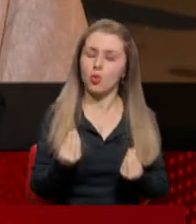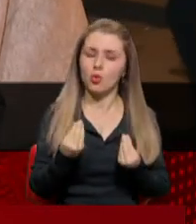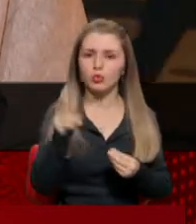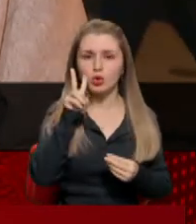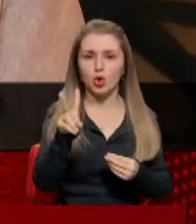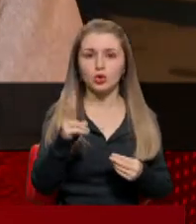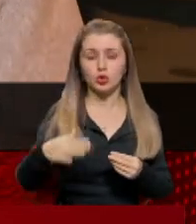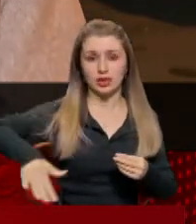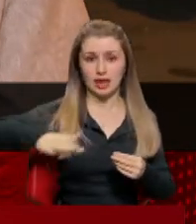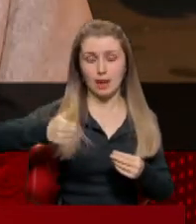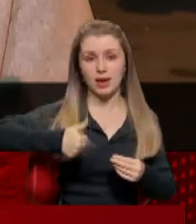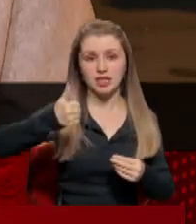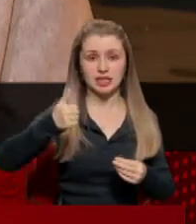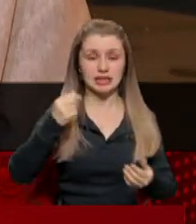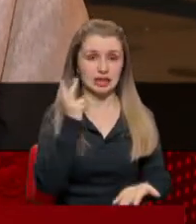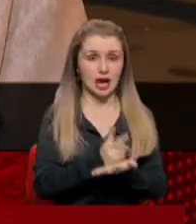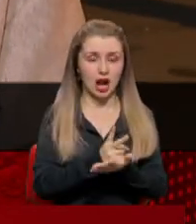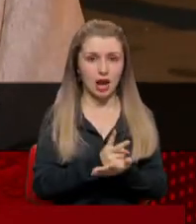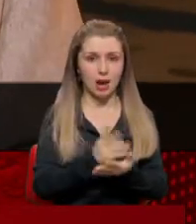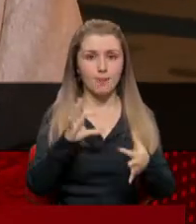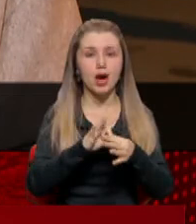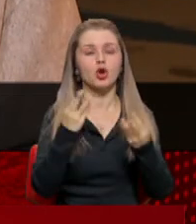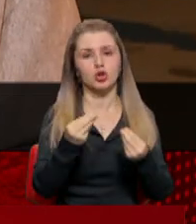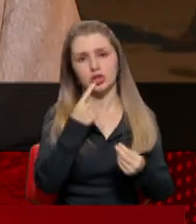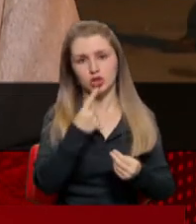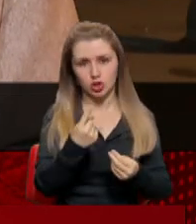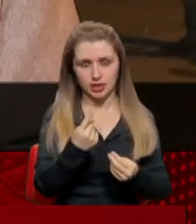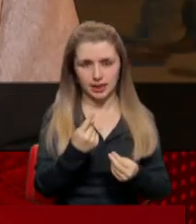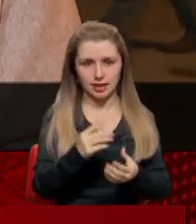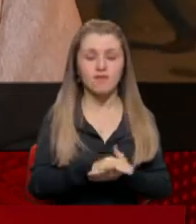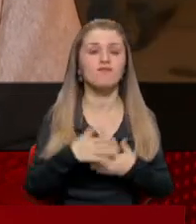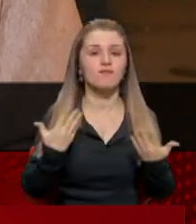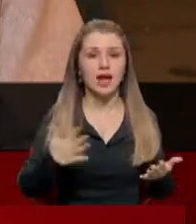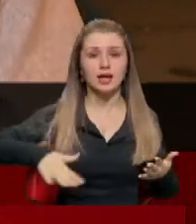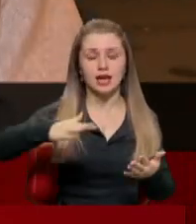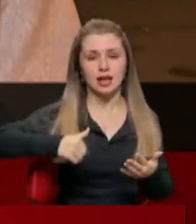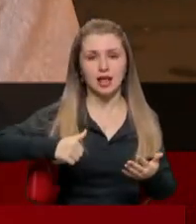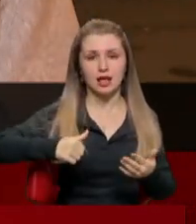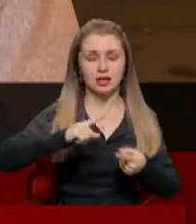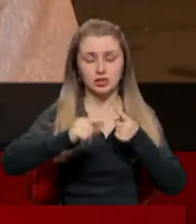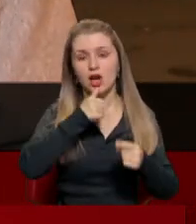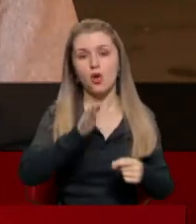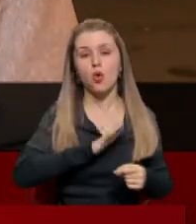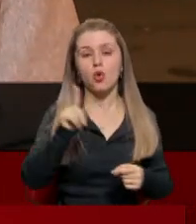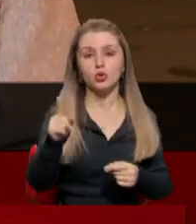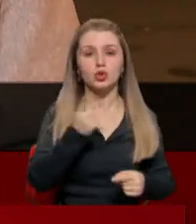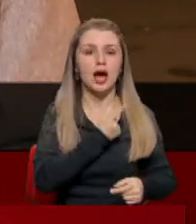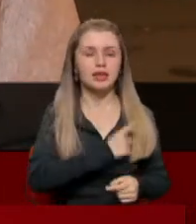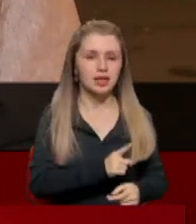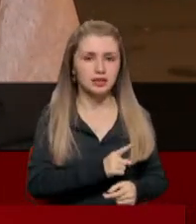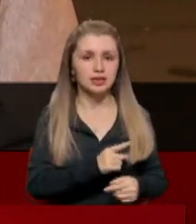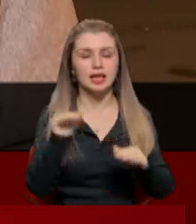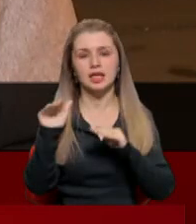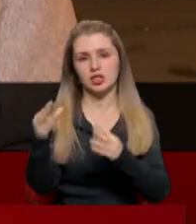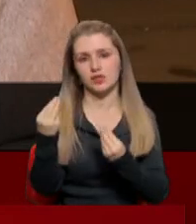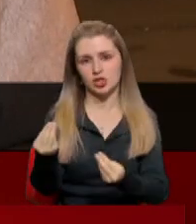karşıladığını, genel başkanın iradesine bağlı olduklarını ileteceklerini ve genel başkan Kemal Kılıçdaroğlu'nun adaylığına da